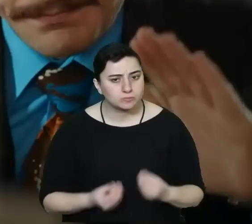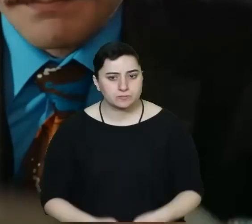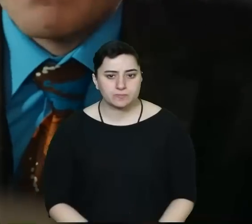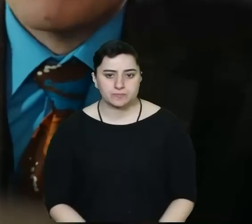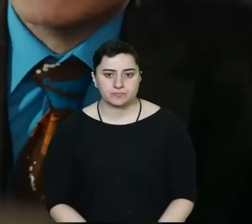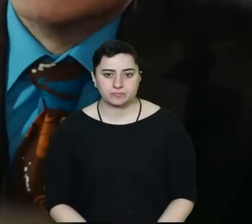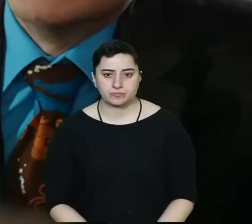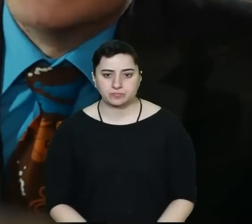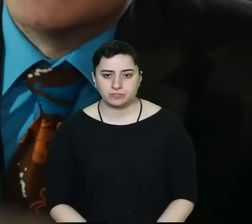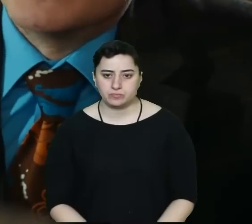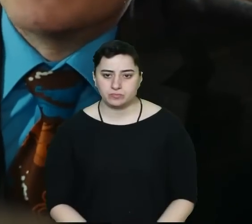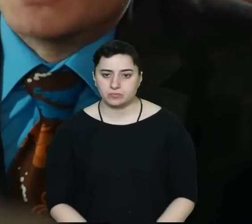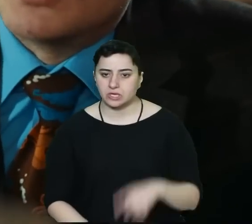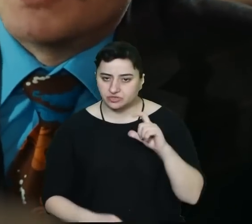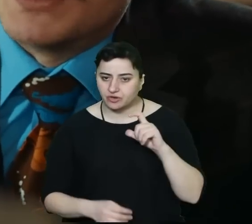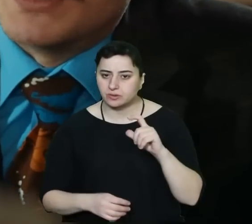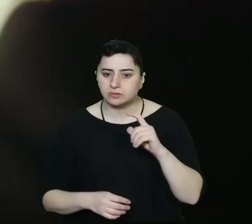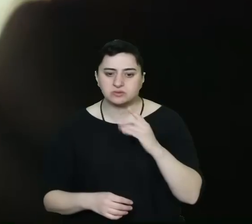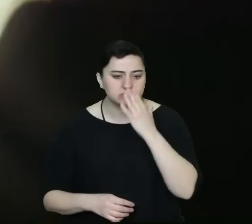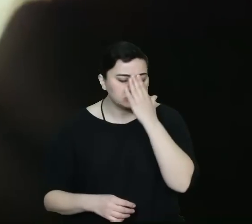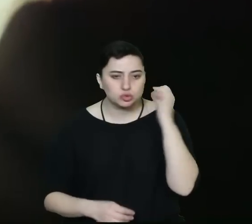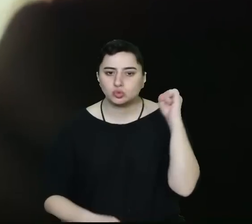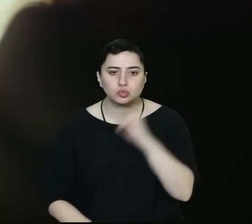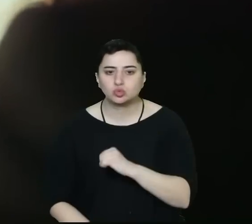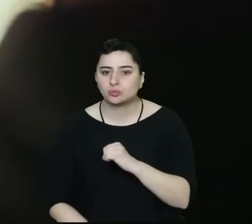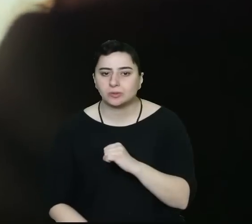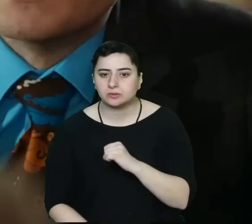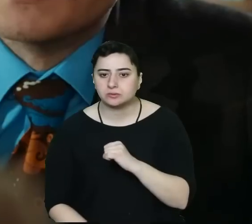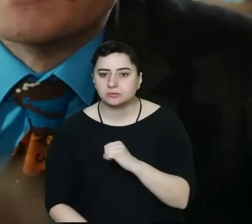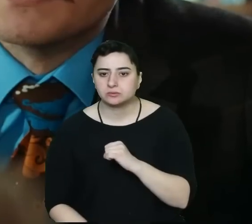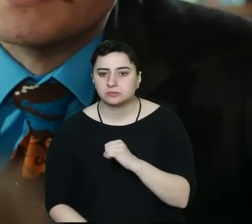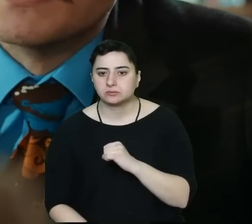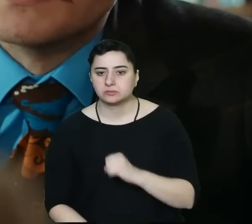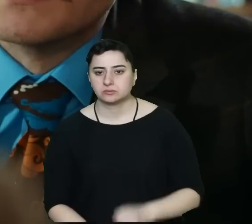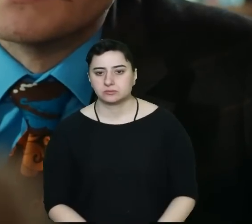o? Cevat'ın baş düşmanı.